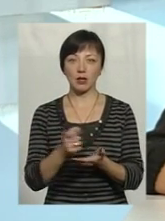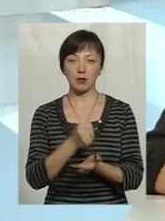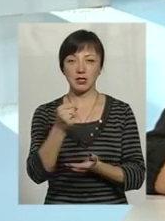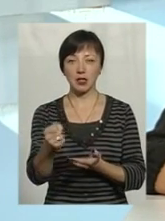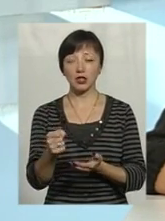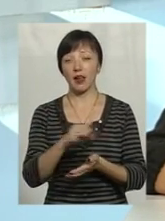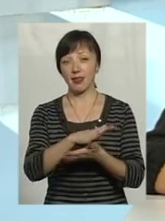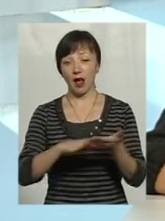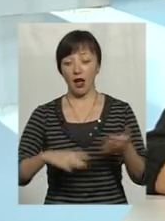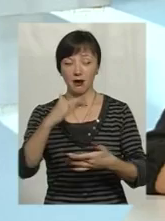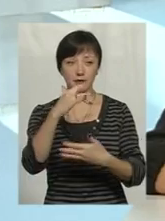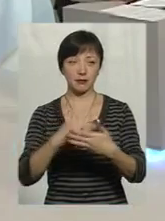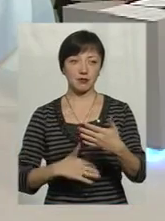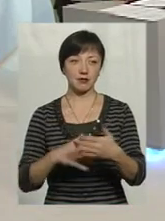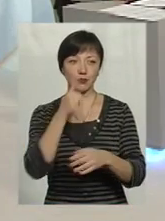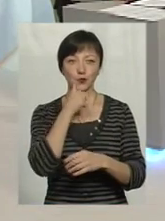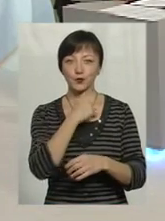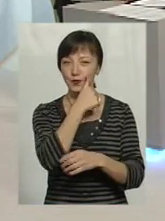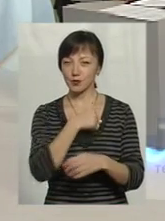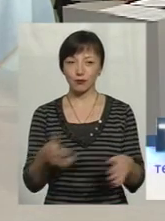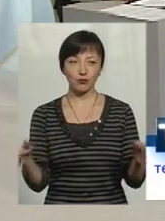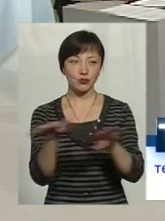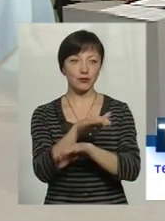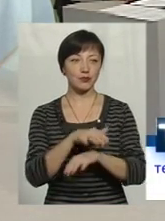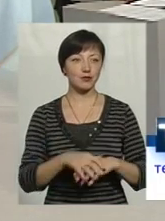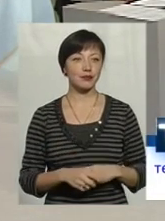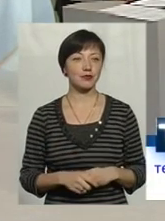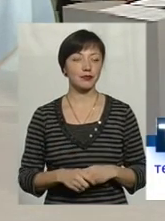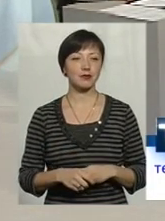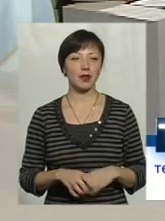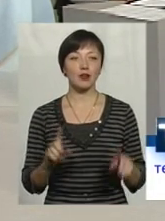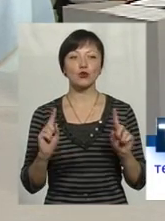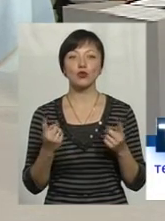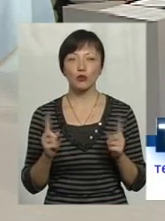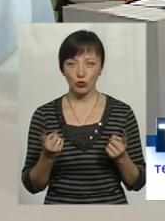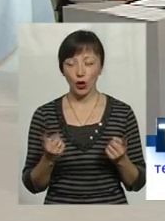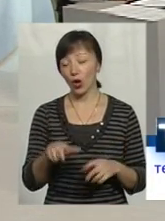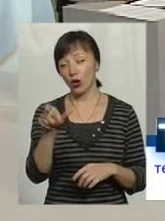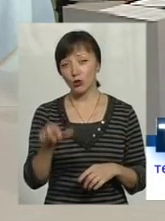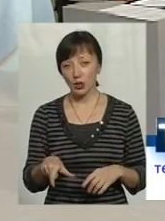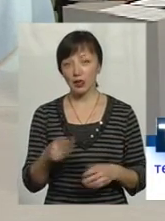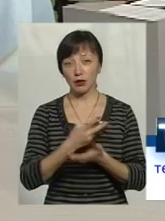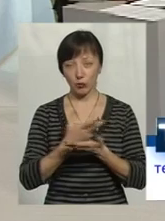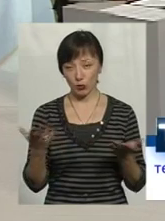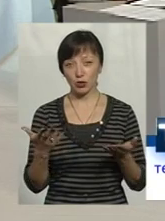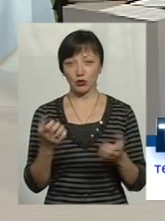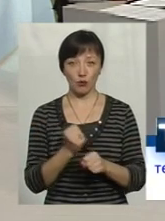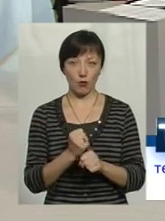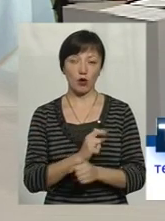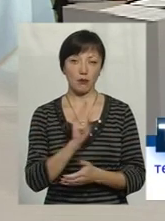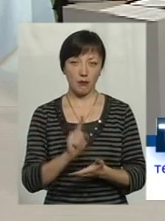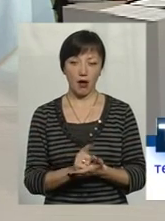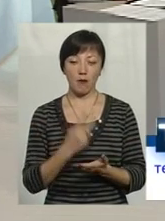призначені. Далі все покрите, як говориться, мраком. Чому? Людина на публічній посаді, вона